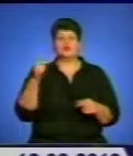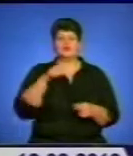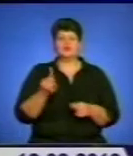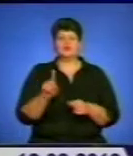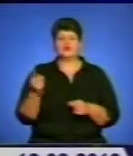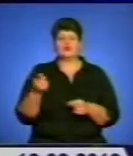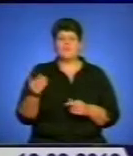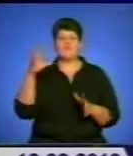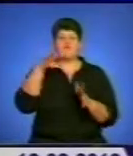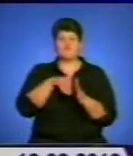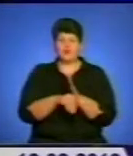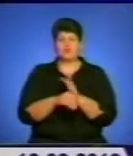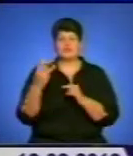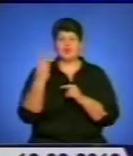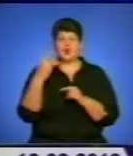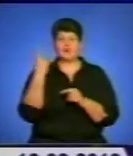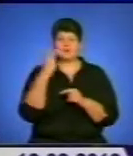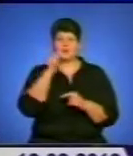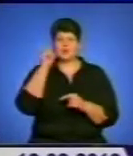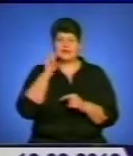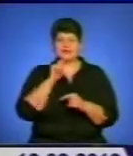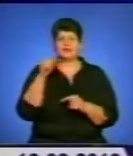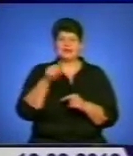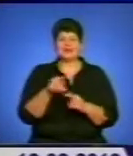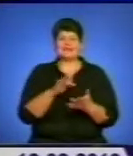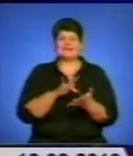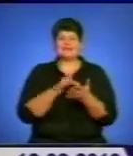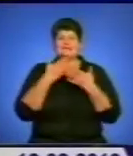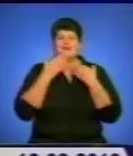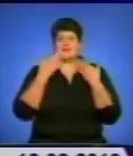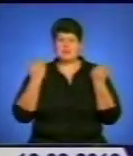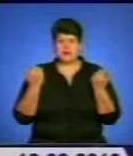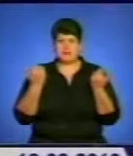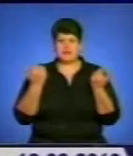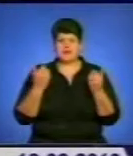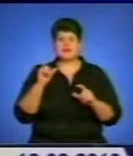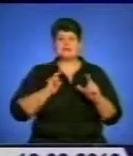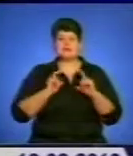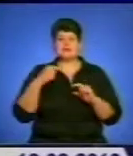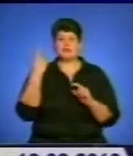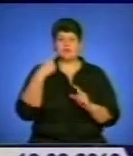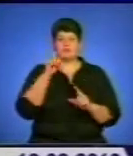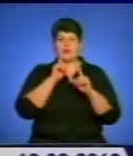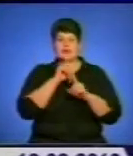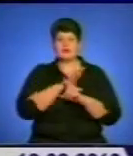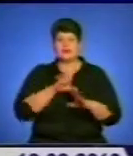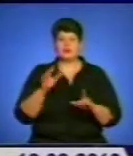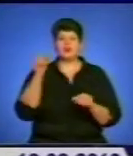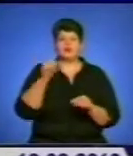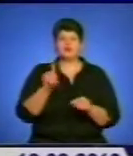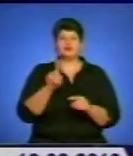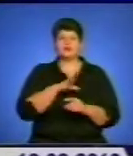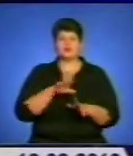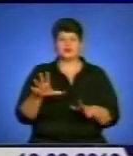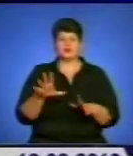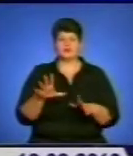Тернопільщина входить до 3 областей України, у яких таких центрів немає. Сесія обласної ради не відбулася тому, що не було